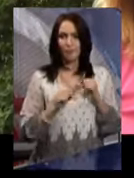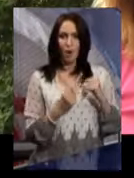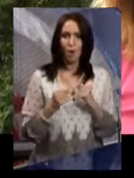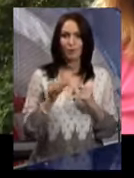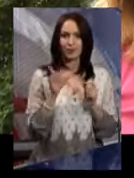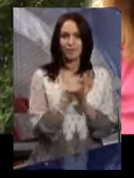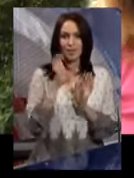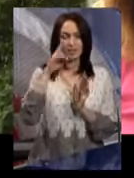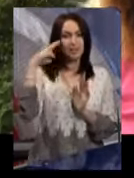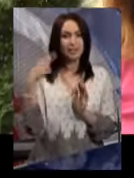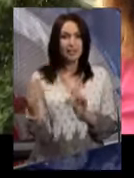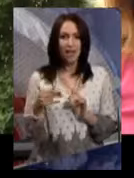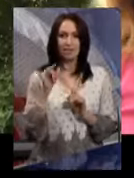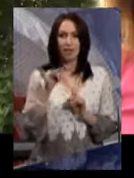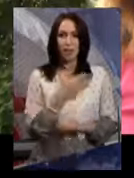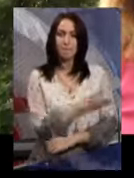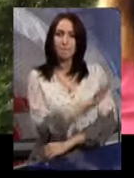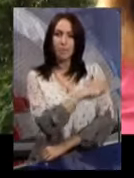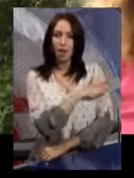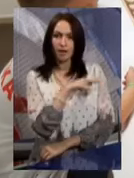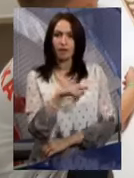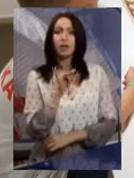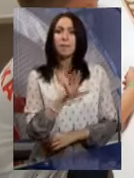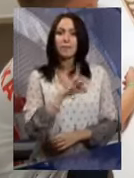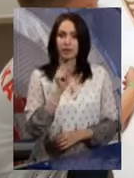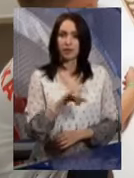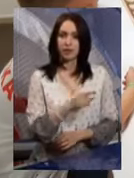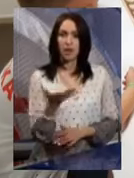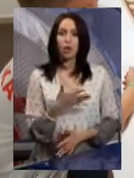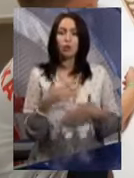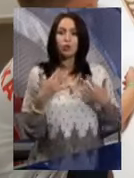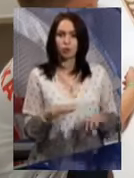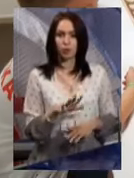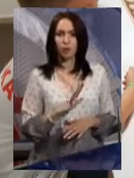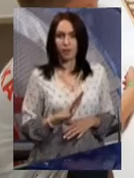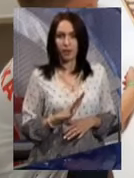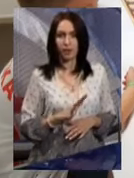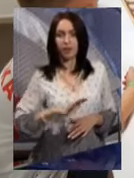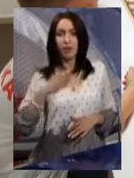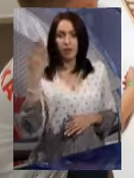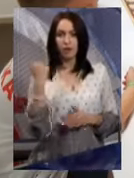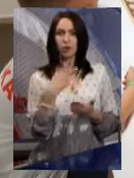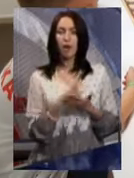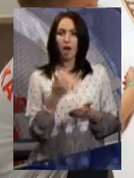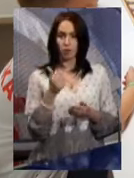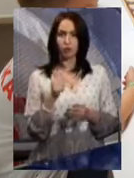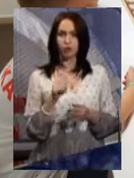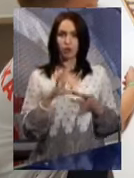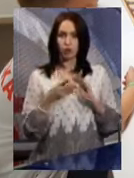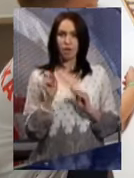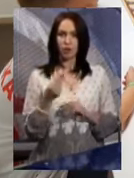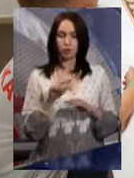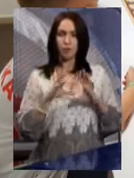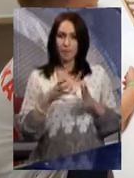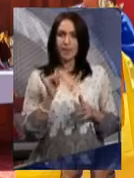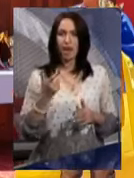китайцями і з поляками. Причому там присутствували діти, які вже показували хороші результати на чемпіонатах світу і